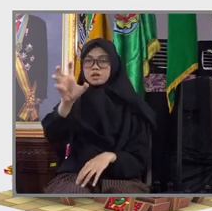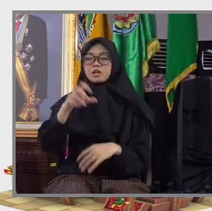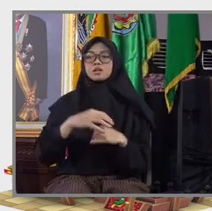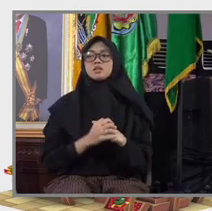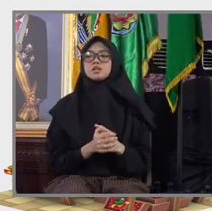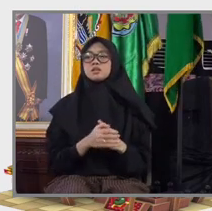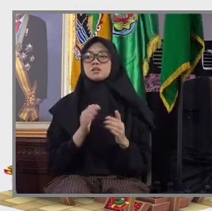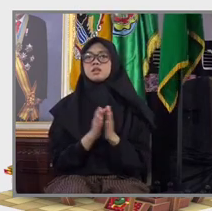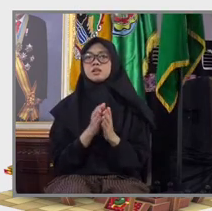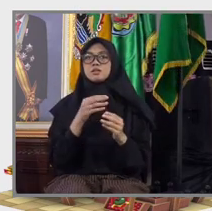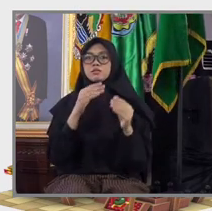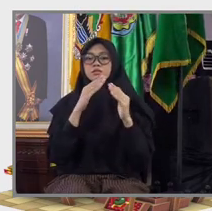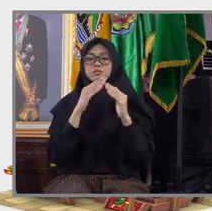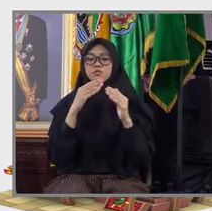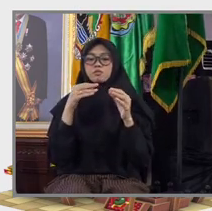fasilitasi pembangunan.